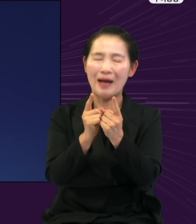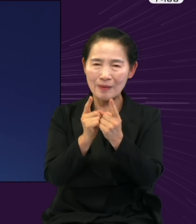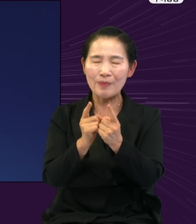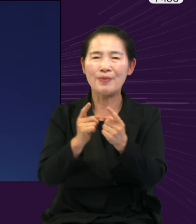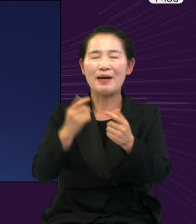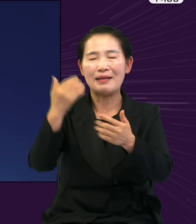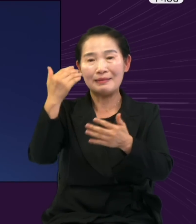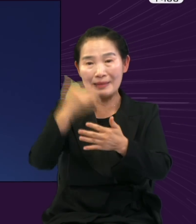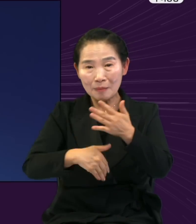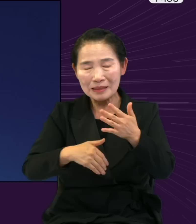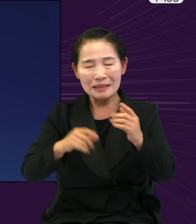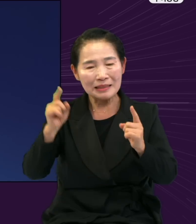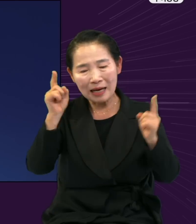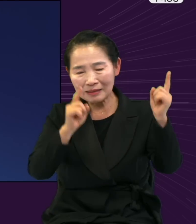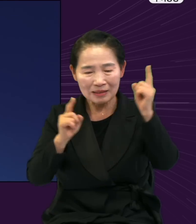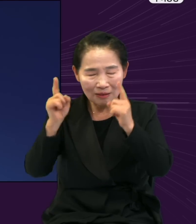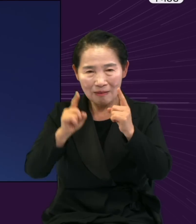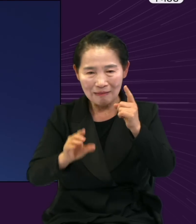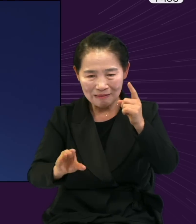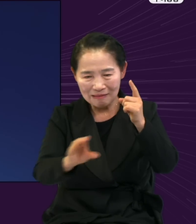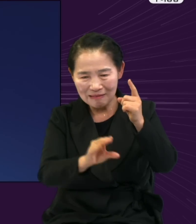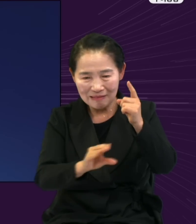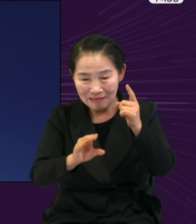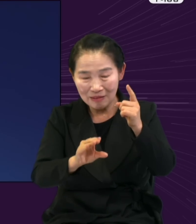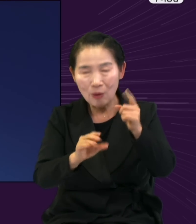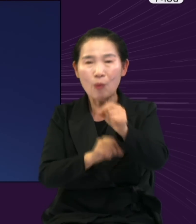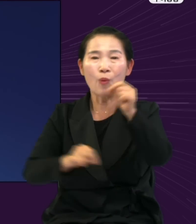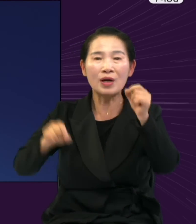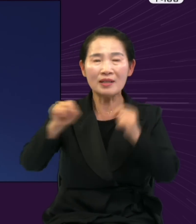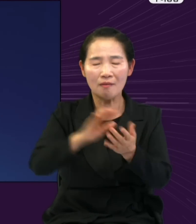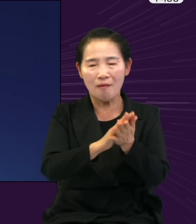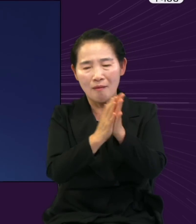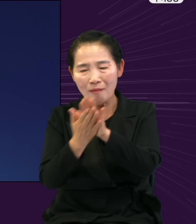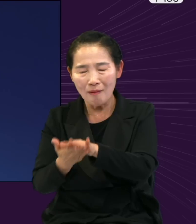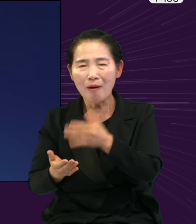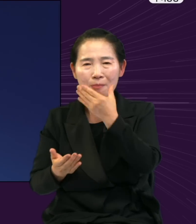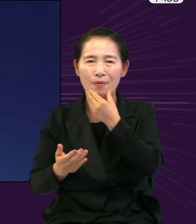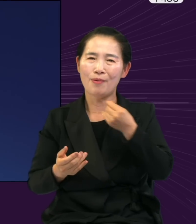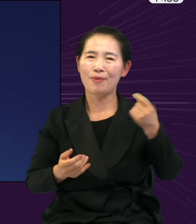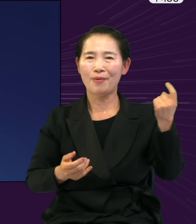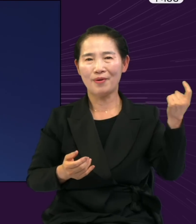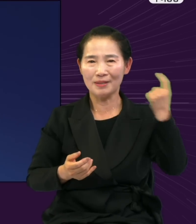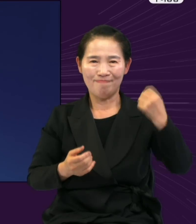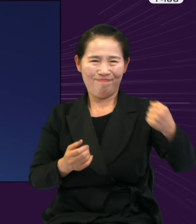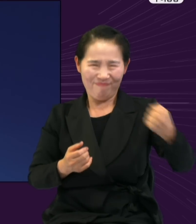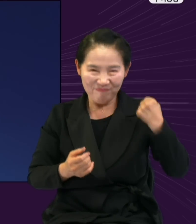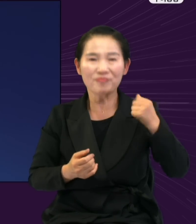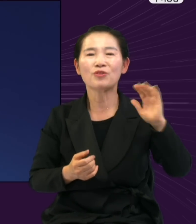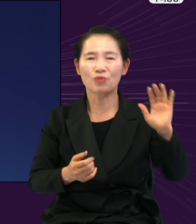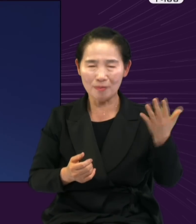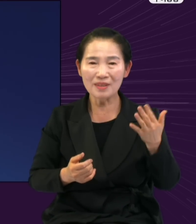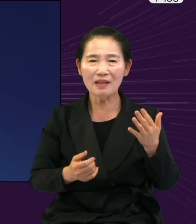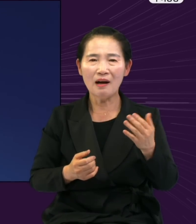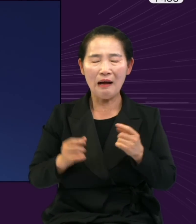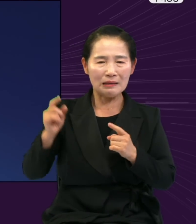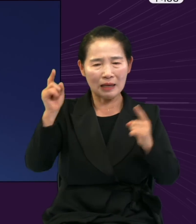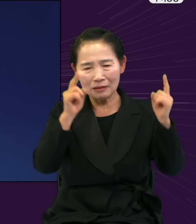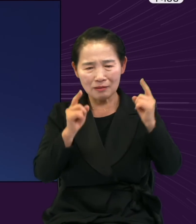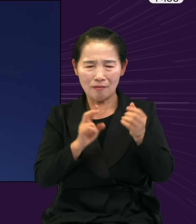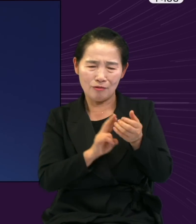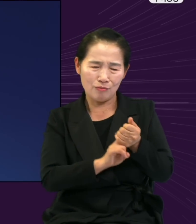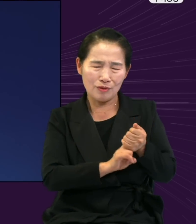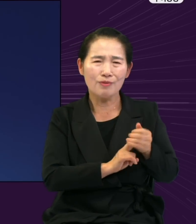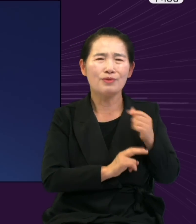그 흔적들은 복음이 됩니다. 누구나 상처는 숨기고 싶어요. 아프니까요. 저도 오늘